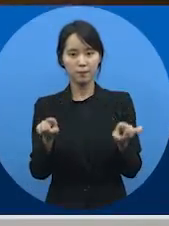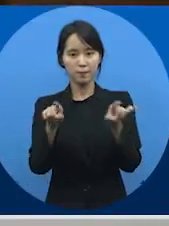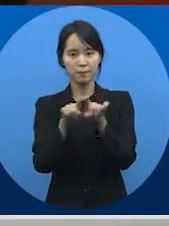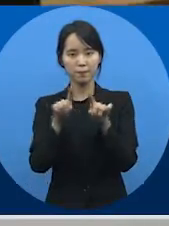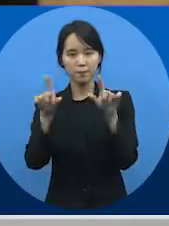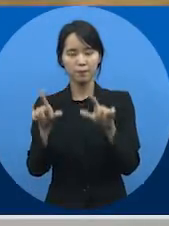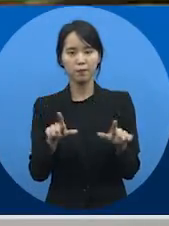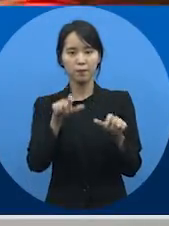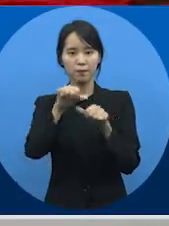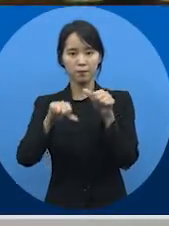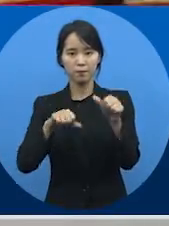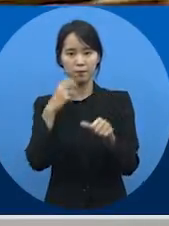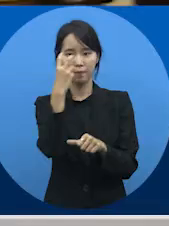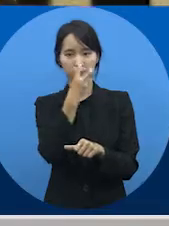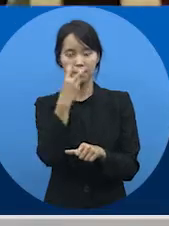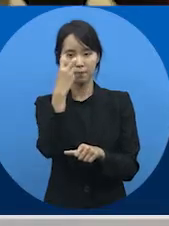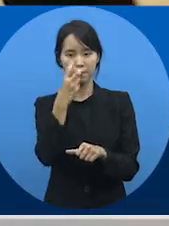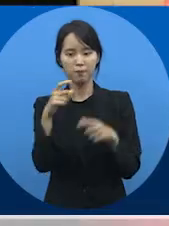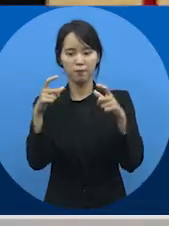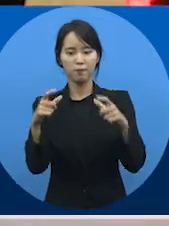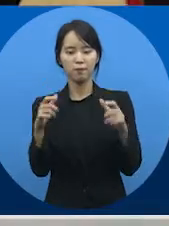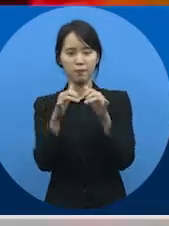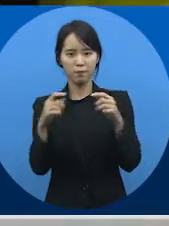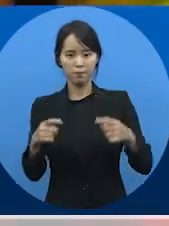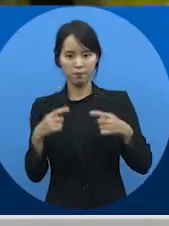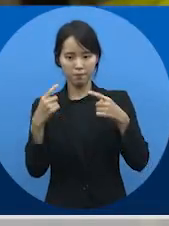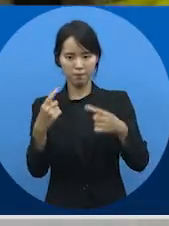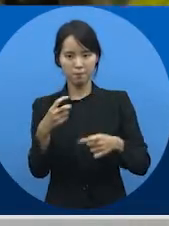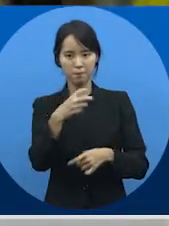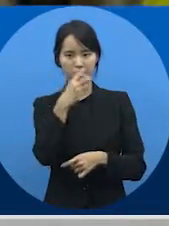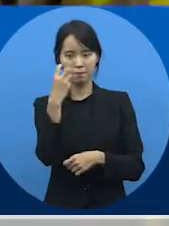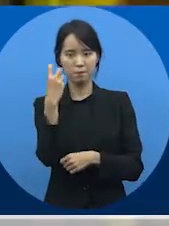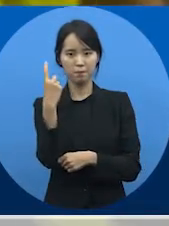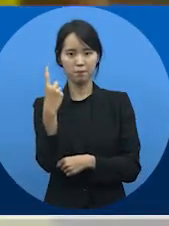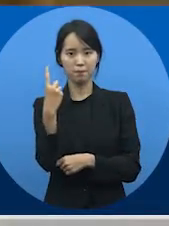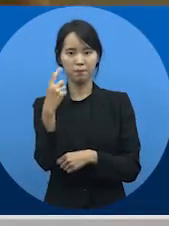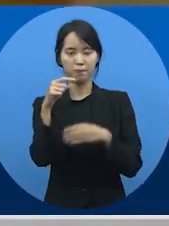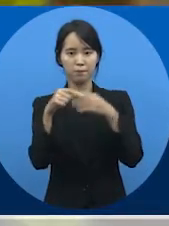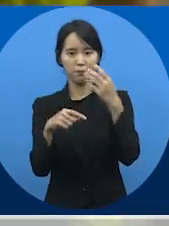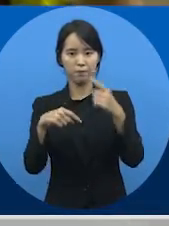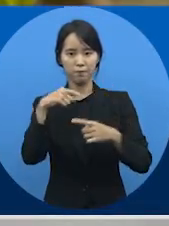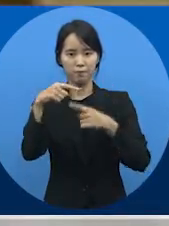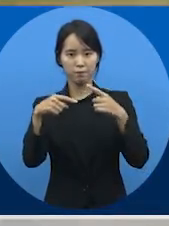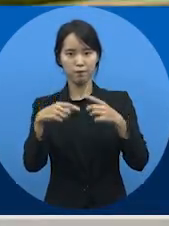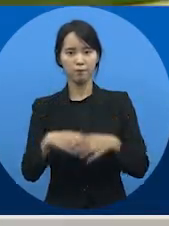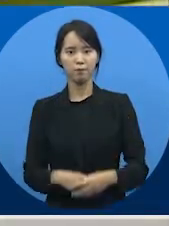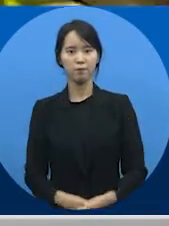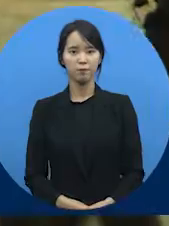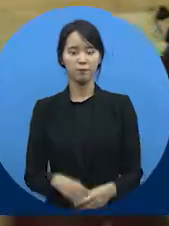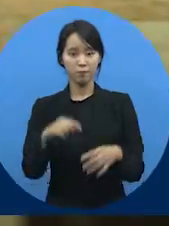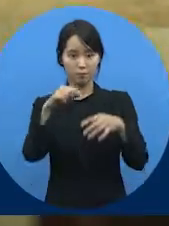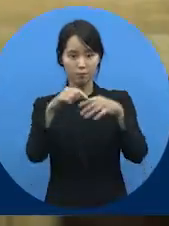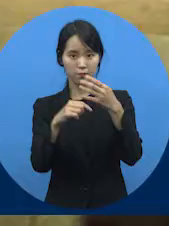동대문구는 지역 주민과 공동으로 생활 환경을 점검하는 주민참여 순찰 프로그램을 운영합니다.